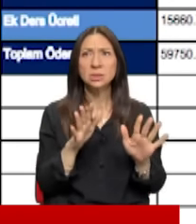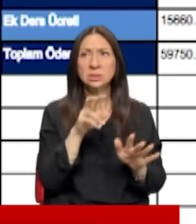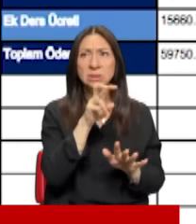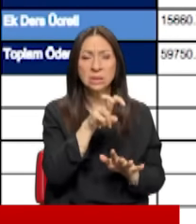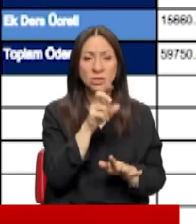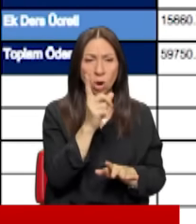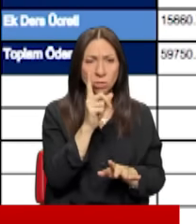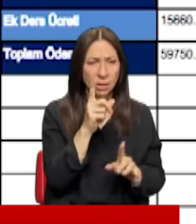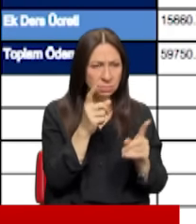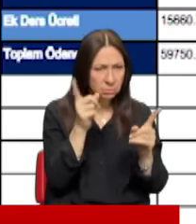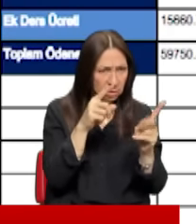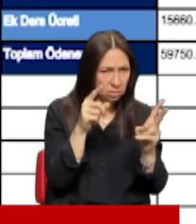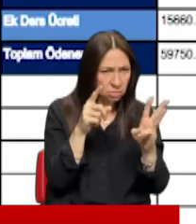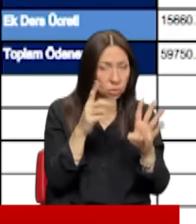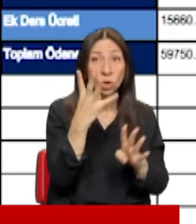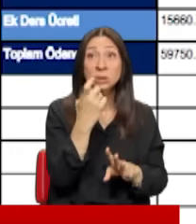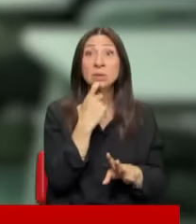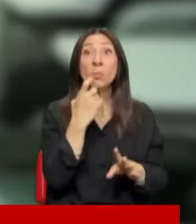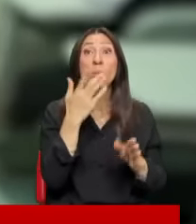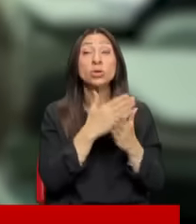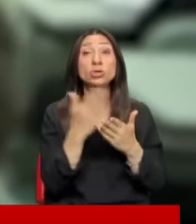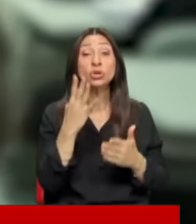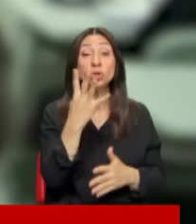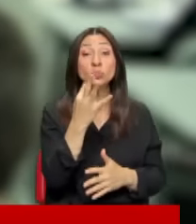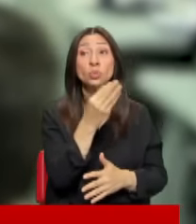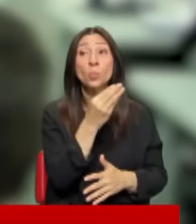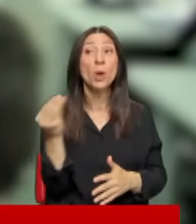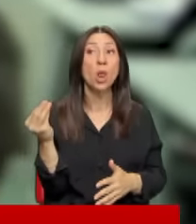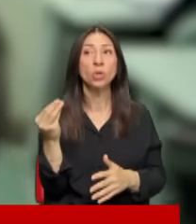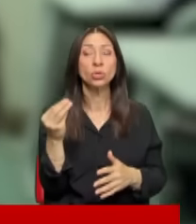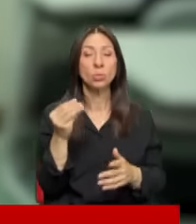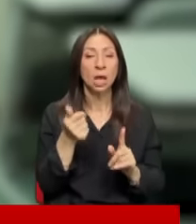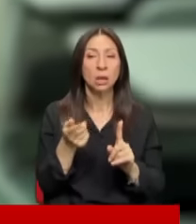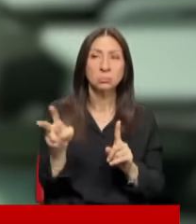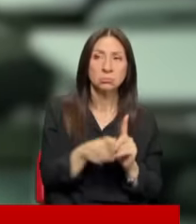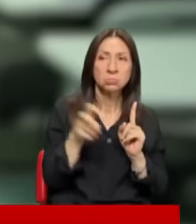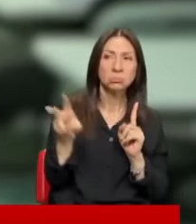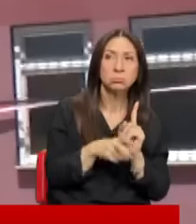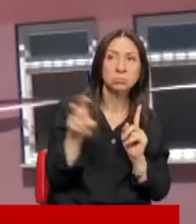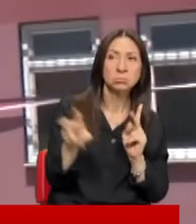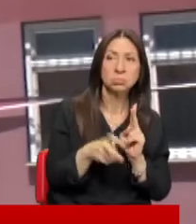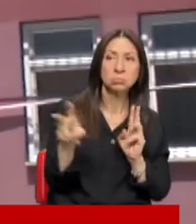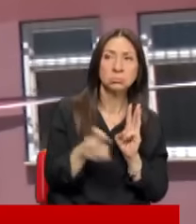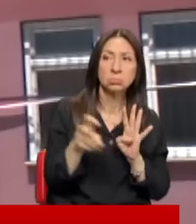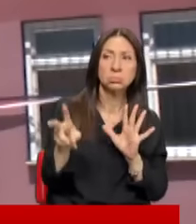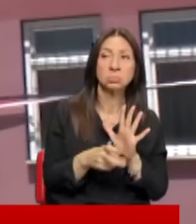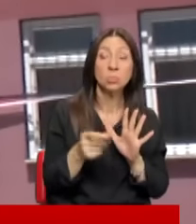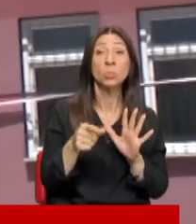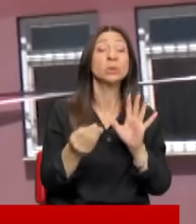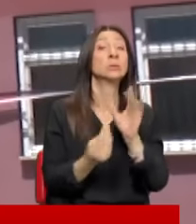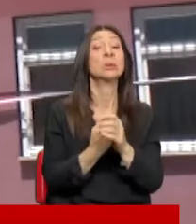8 öğretmen üzerinden 4 yıl boyunca 4,5 milyon liralık vurgun yapıldığı ortaya çıkmıştı. Bu kez de Ankara Mamak'ta Ticaret